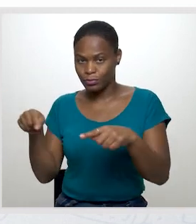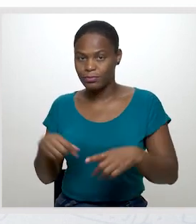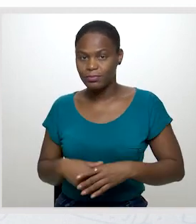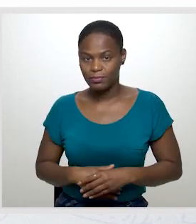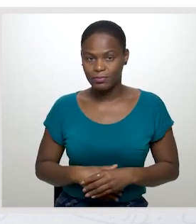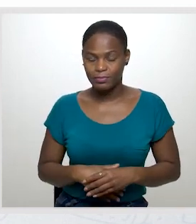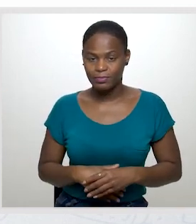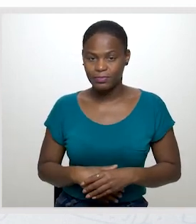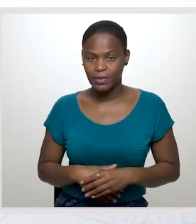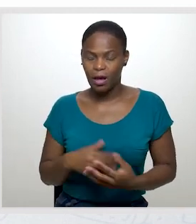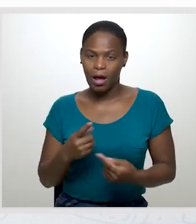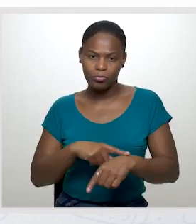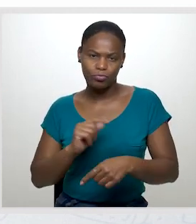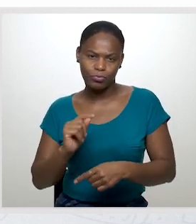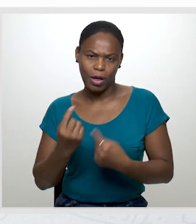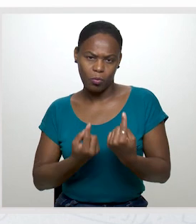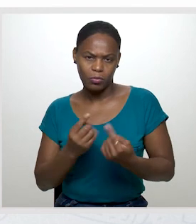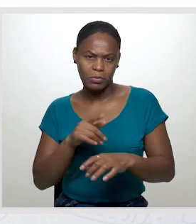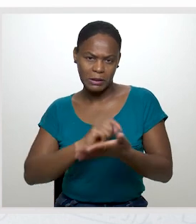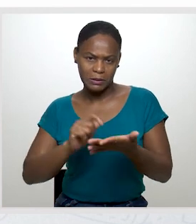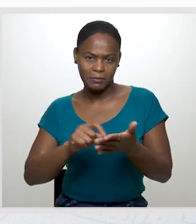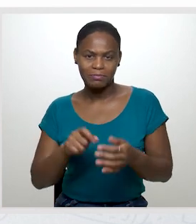Encore quelques secondes pour faire cet exercice.